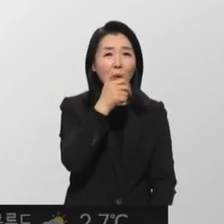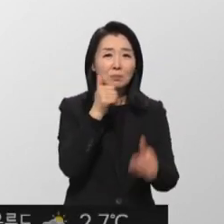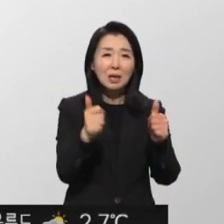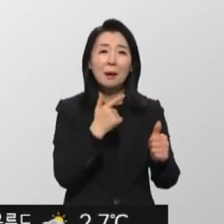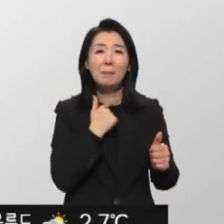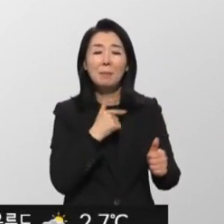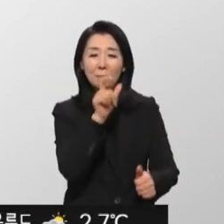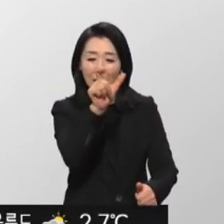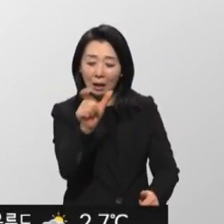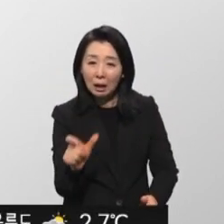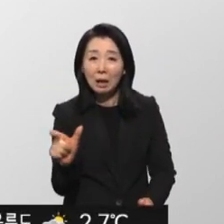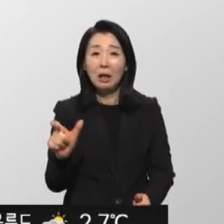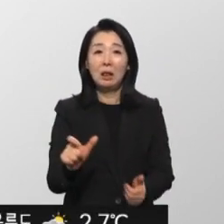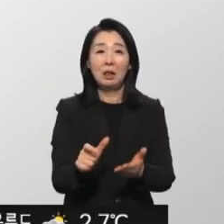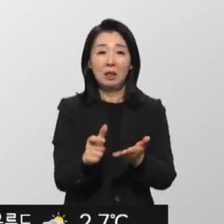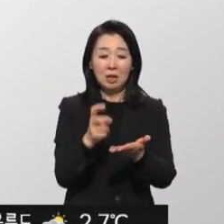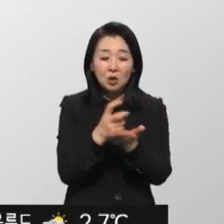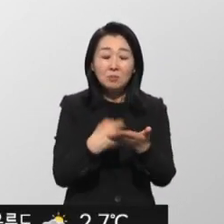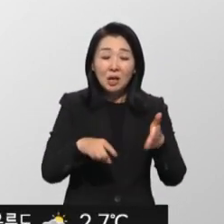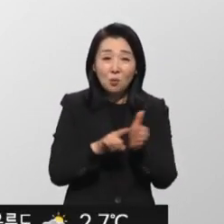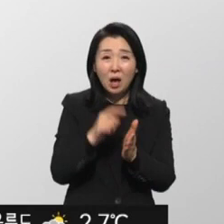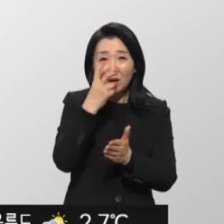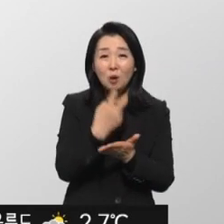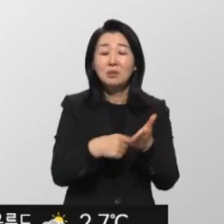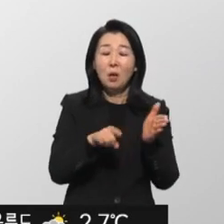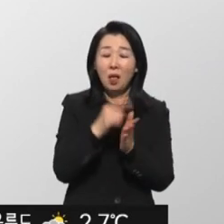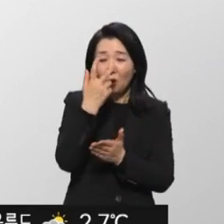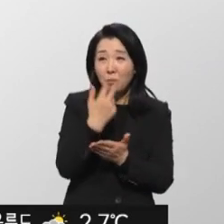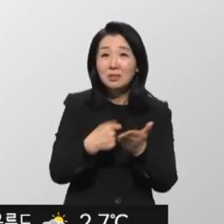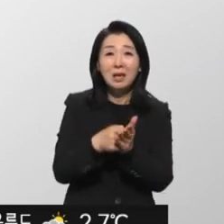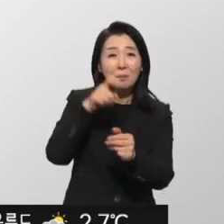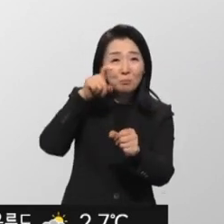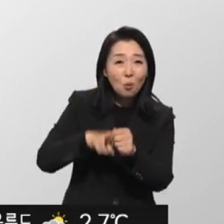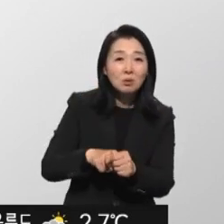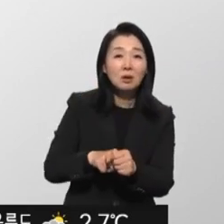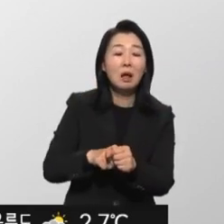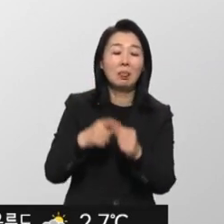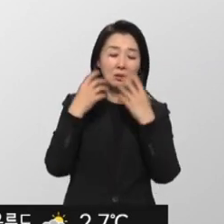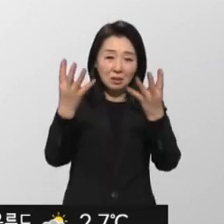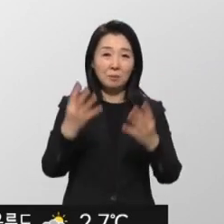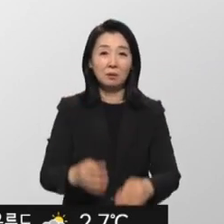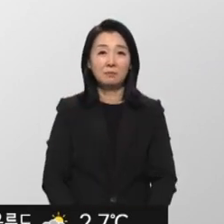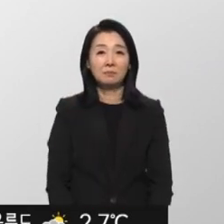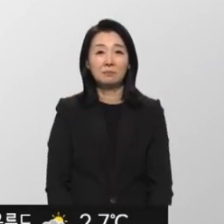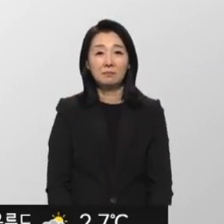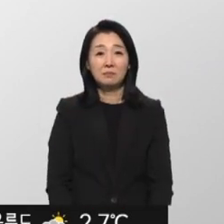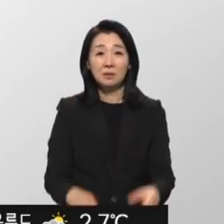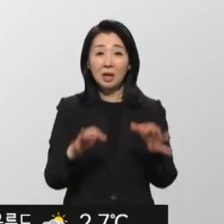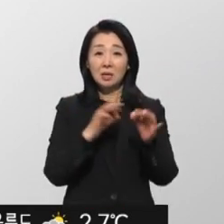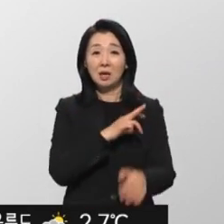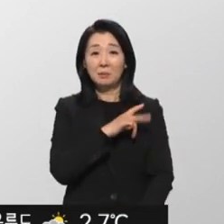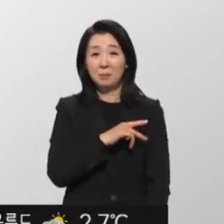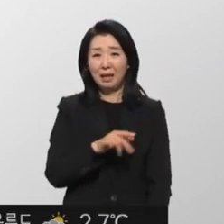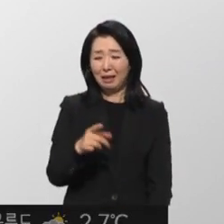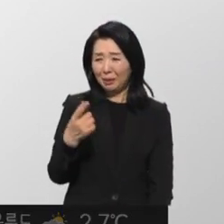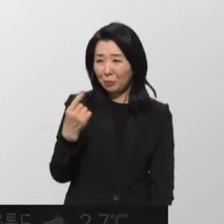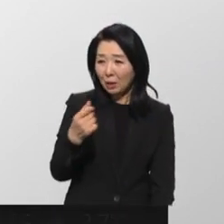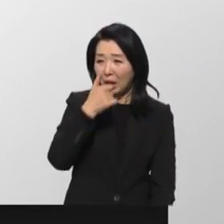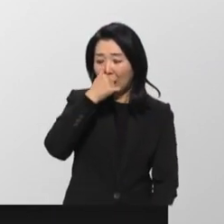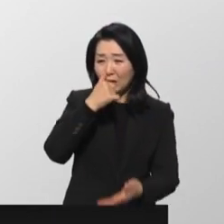검사에 검사에 의한 검사를 위한 완벽한 특별사면이다 이렇게 지적을 했습니다. 김 대변인은